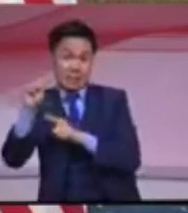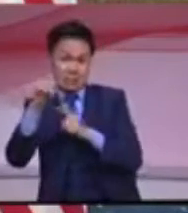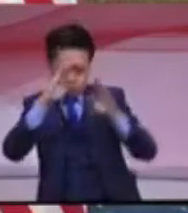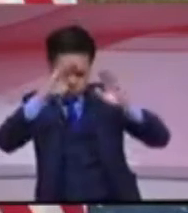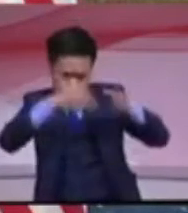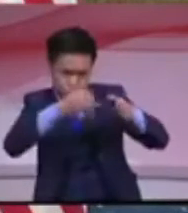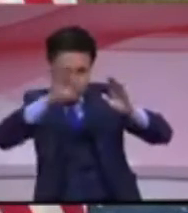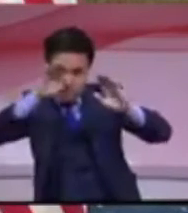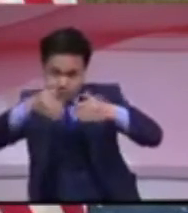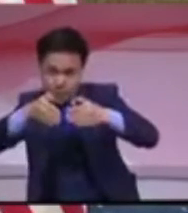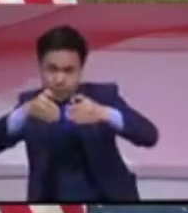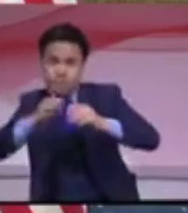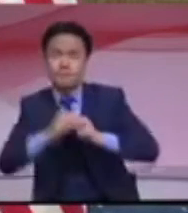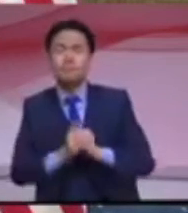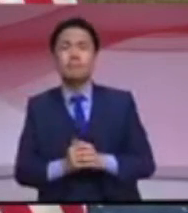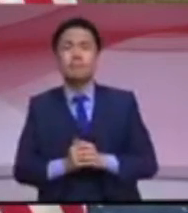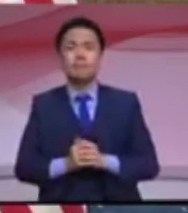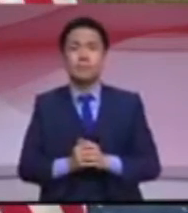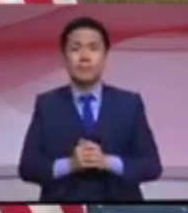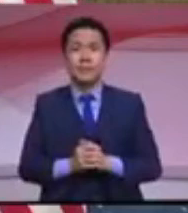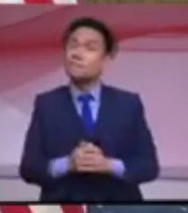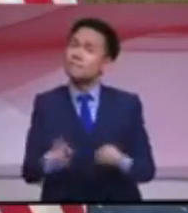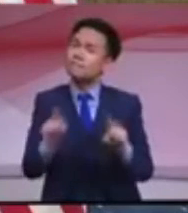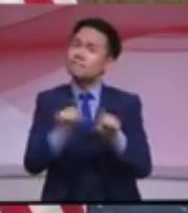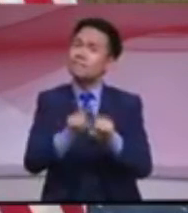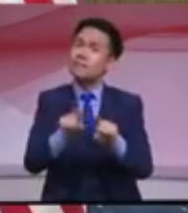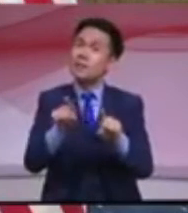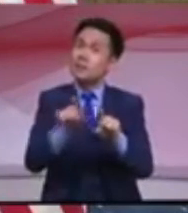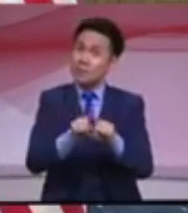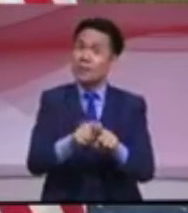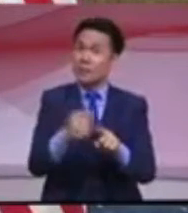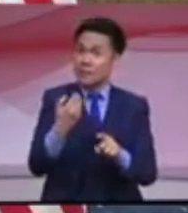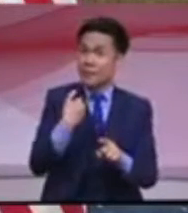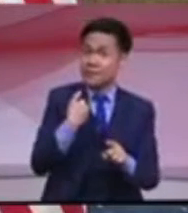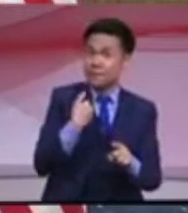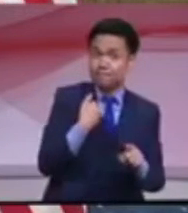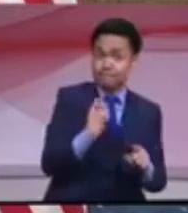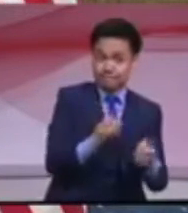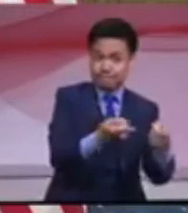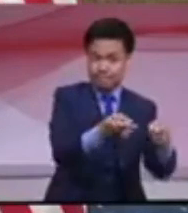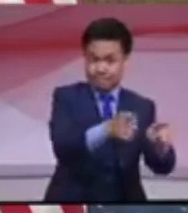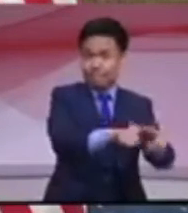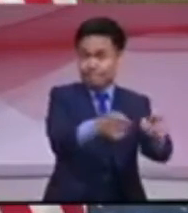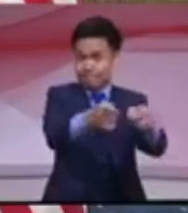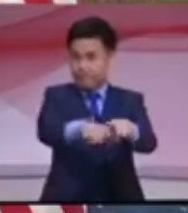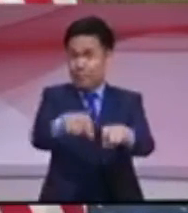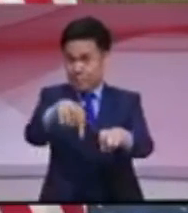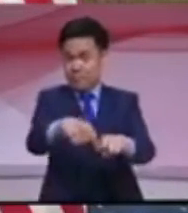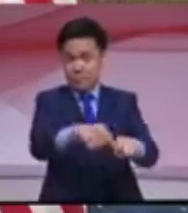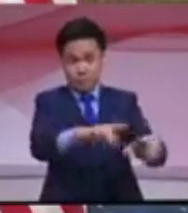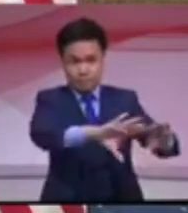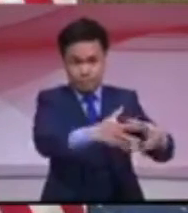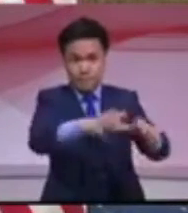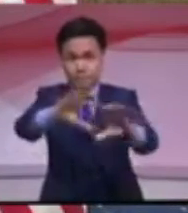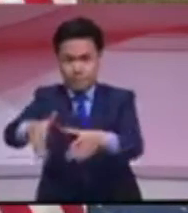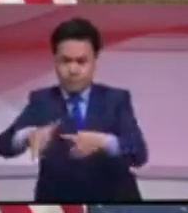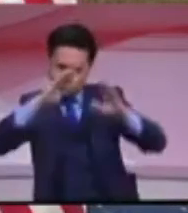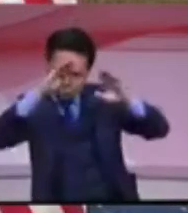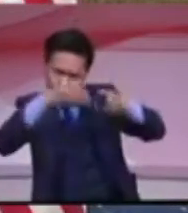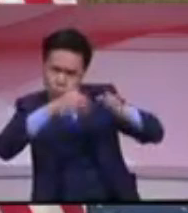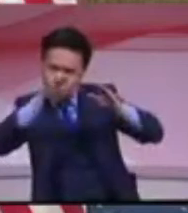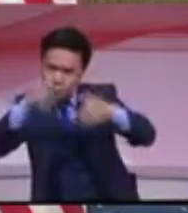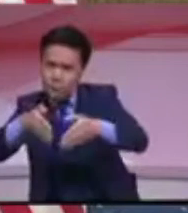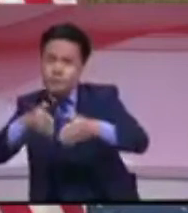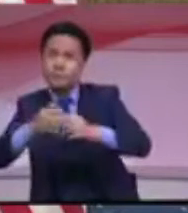seperti Mandau yang telah dilaksanakan dibeberapa kawasan sebelum ini Hai